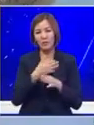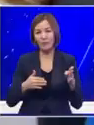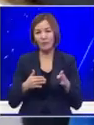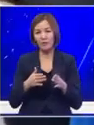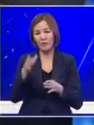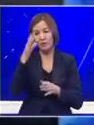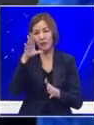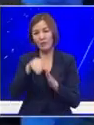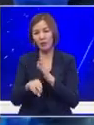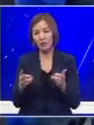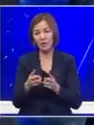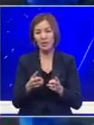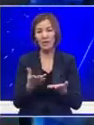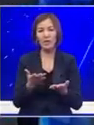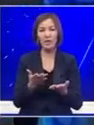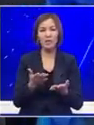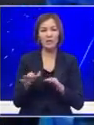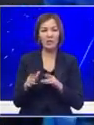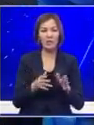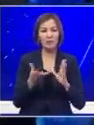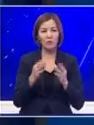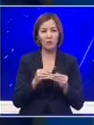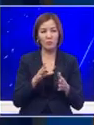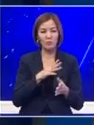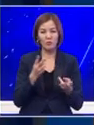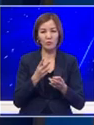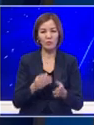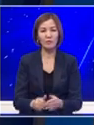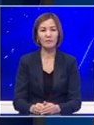керек біз. Шараға қатысқандар осындай тұжырыммен тарқасты.